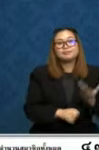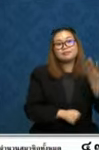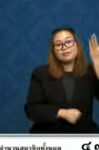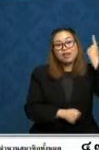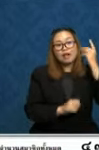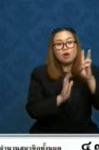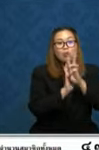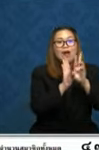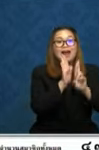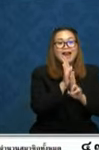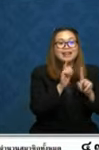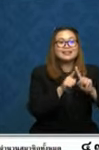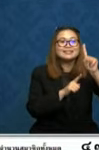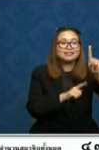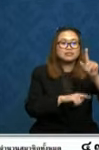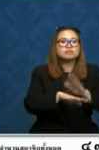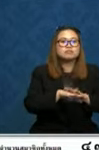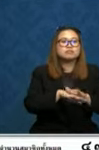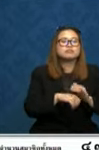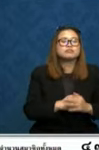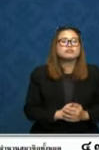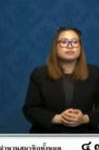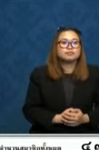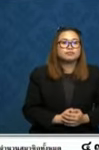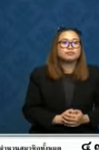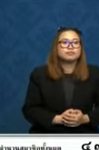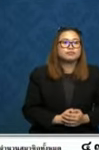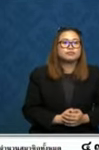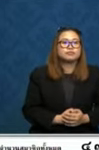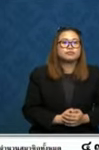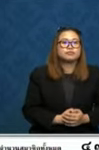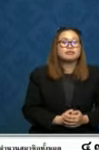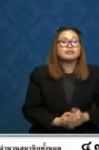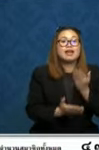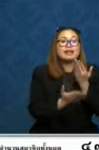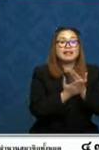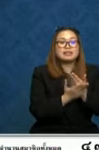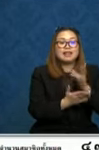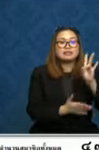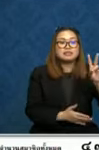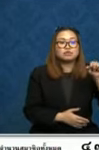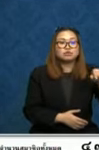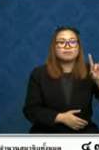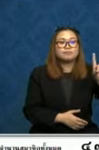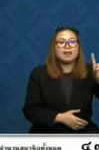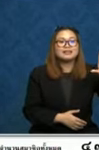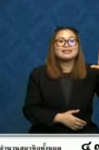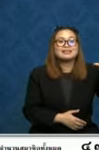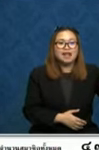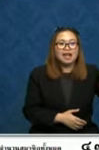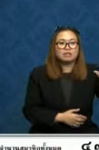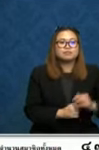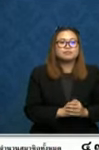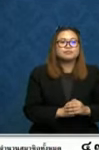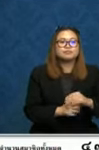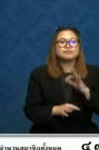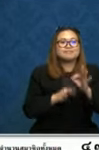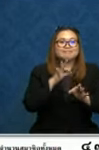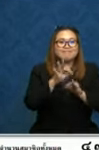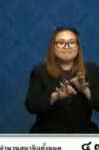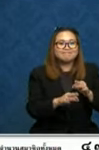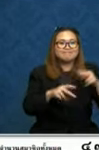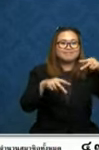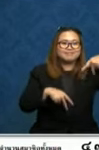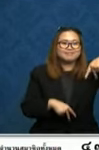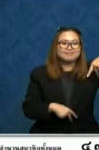ครับกลายเป็นว่ากรรมาธิการหลุดอีกแล้วครับเงิน 7.8 ล้านของผู้แทนพิเศษของรัฐบาลซึ่งไม่มีตัว